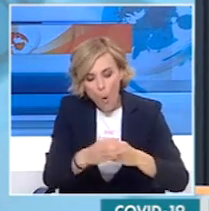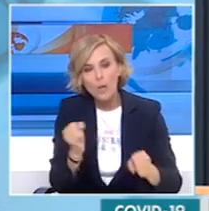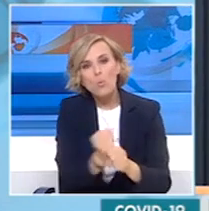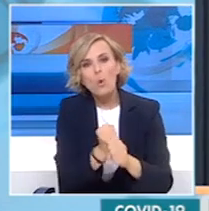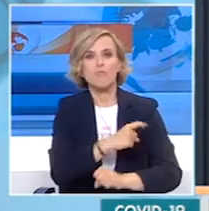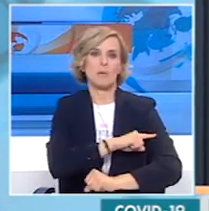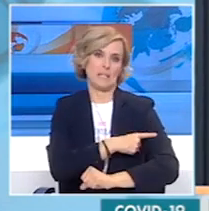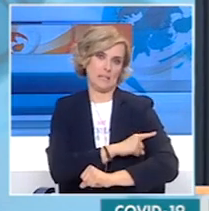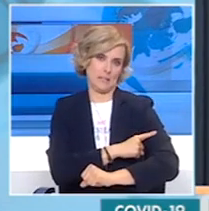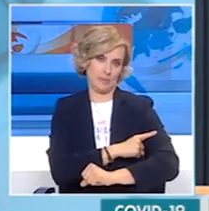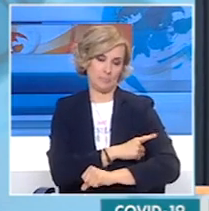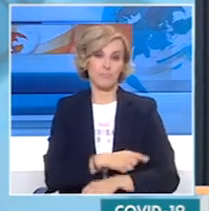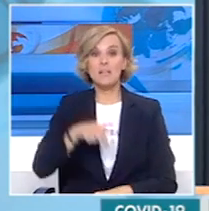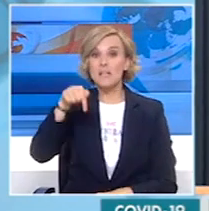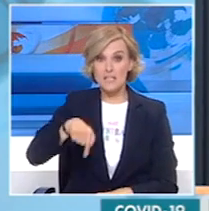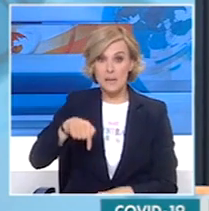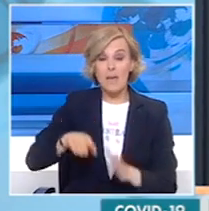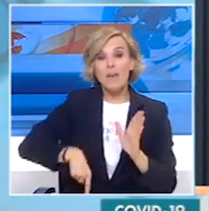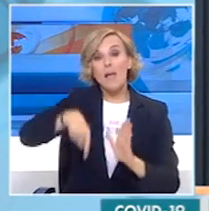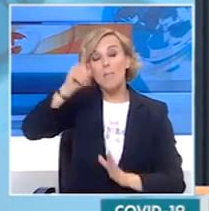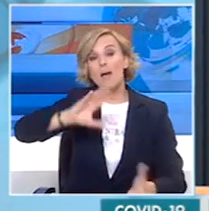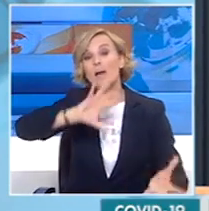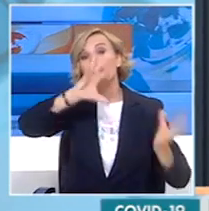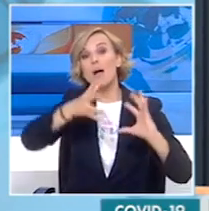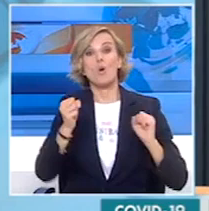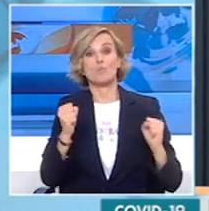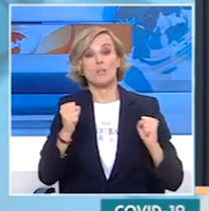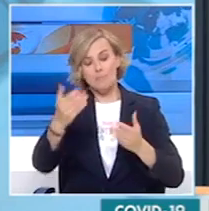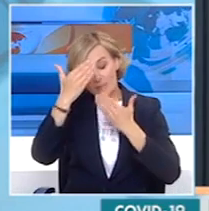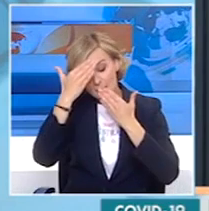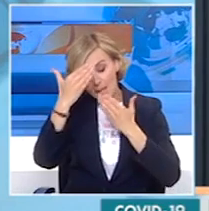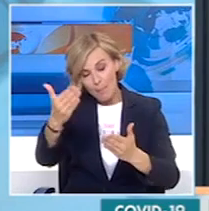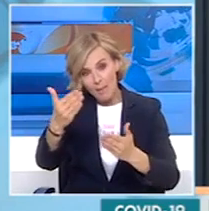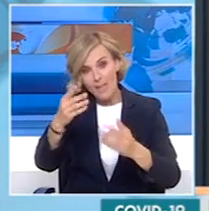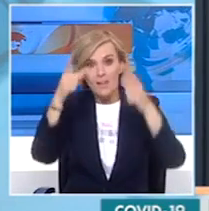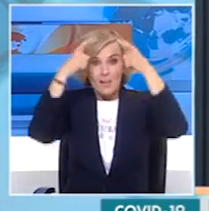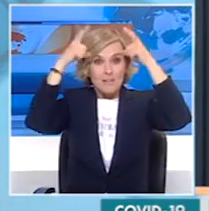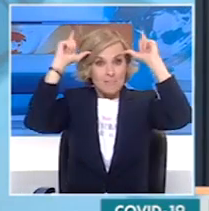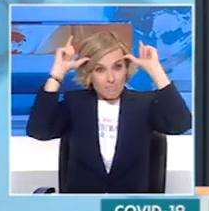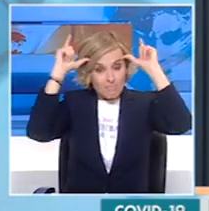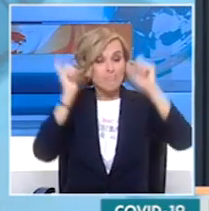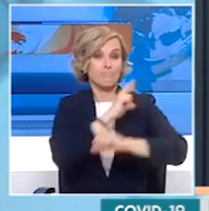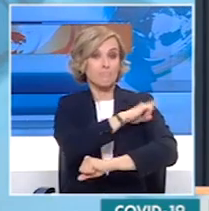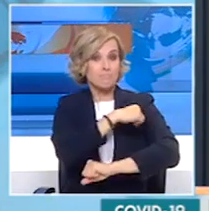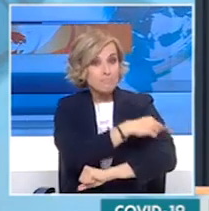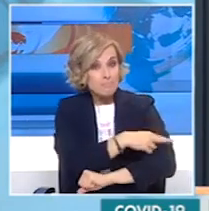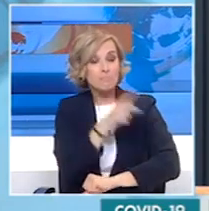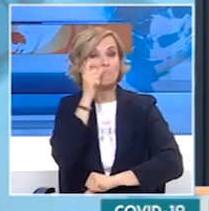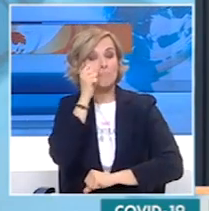Σήμερα είναι Παγκόσμια ημέρα υγείας. Φέτος είναι αφιερωμένη στους νοσηλευτές και τις νοσηλεύτριες, τις ΜΕΕΣ και τους